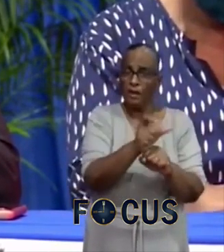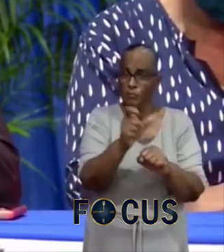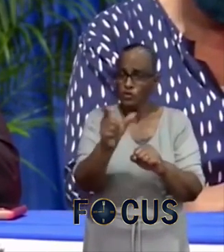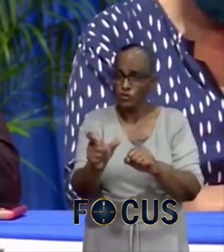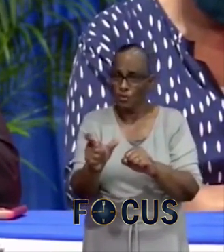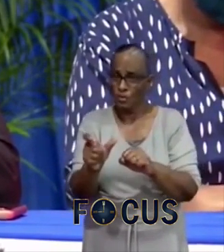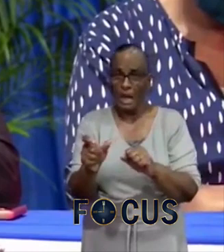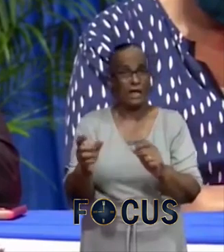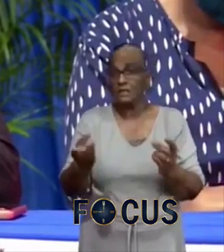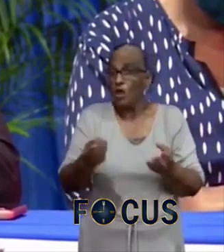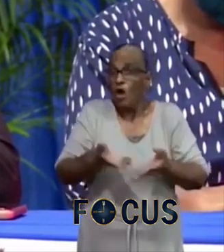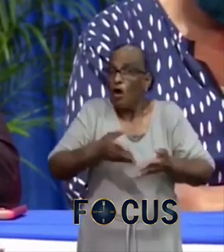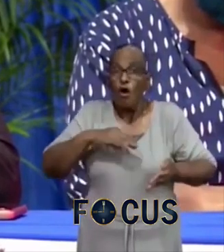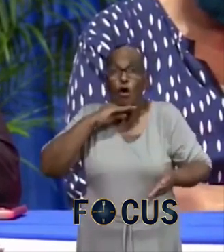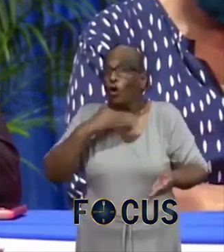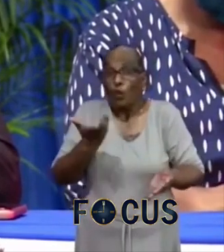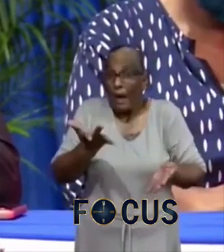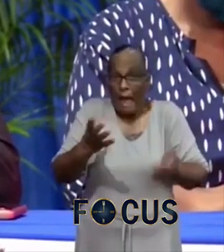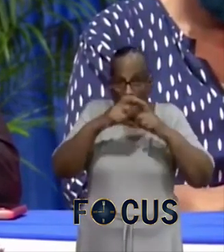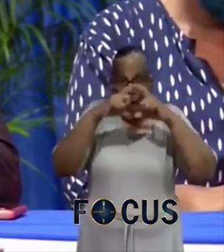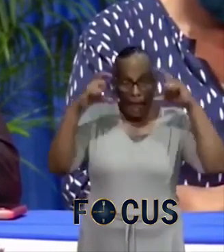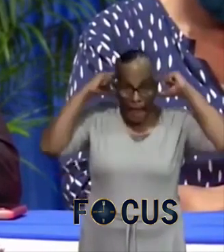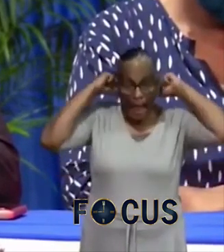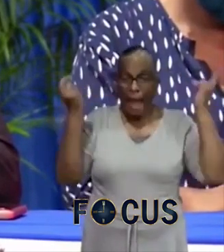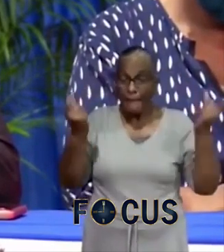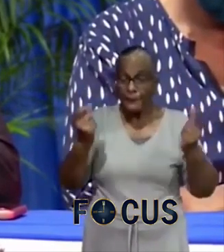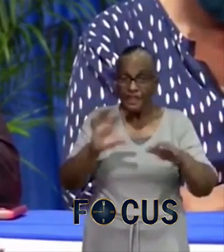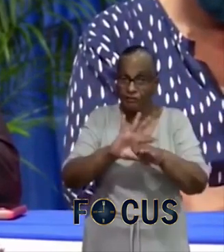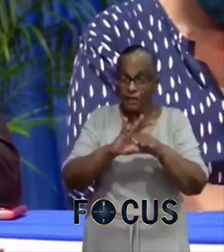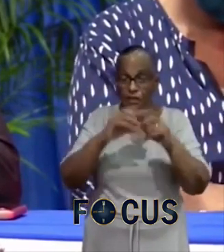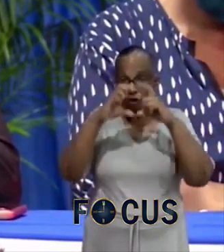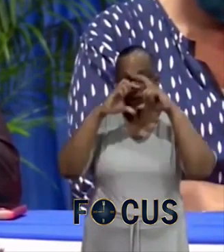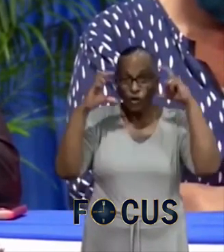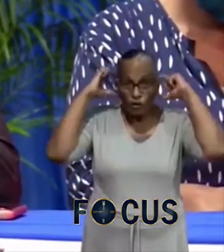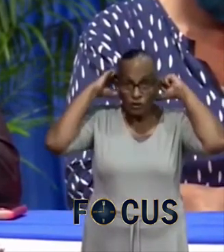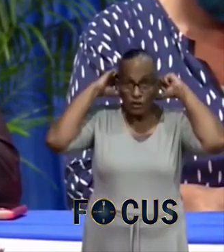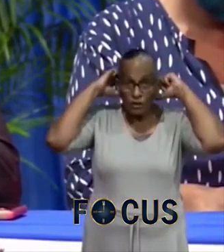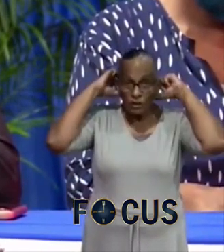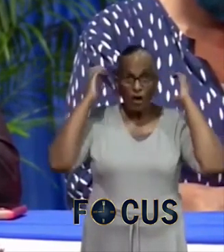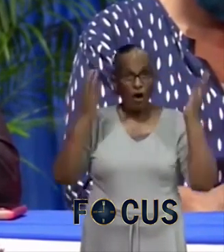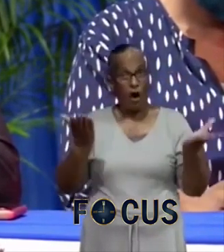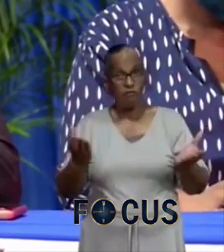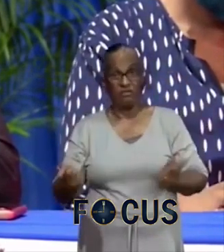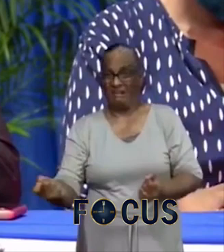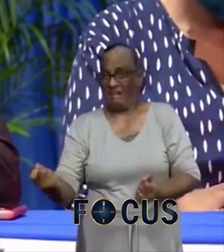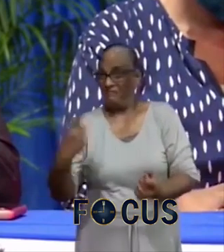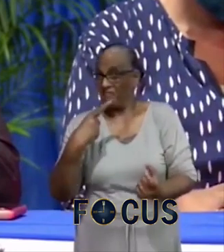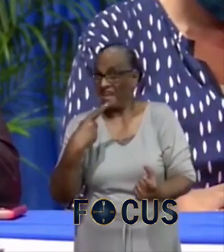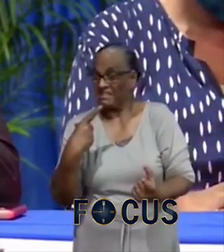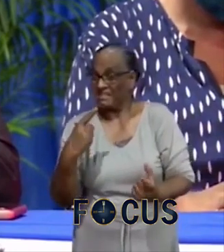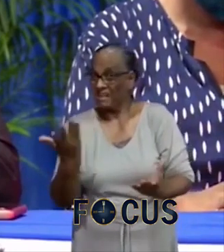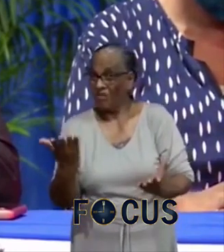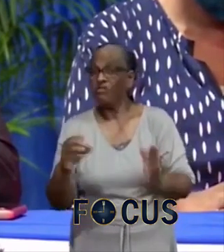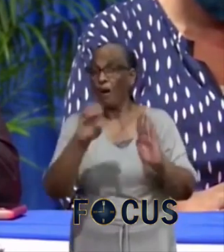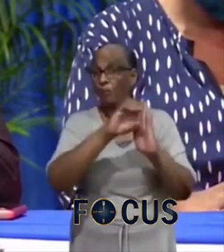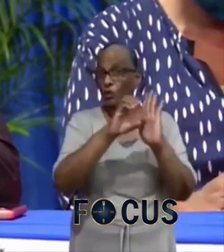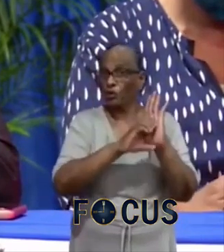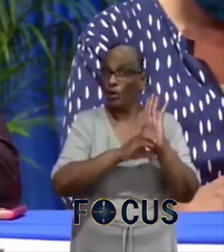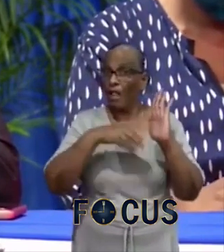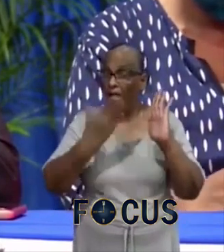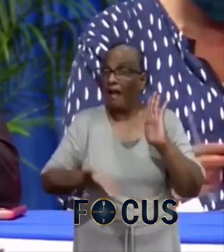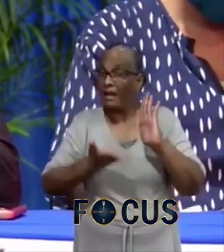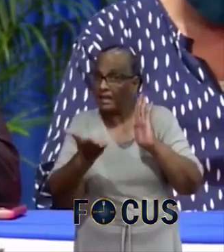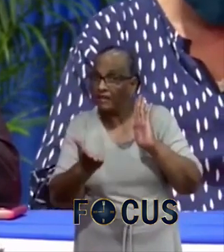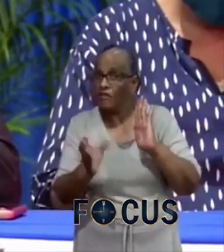een tekort al is aan de chirurgische mondneusmaskers, heeft de infectiepreventiecommissie ook al een protocol gegeven